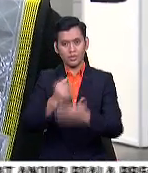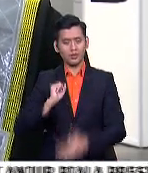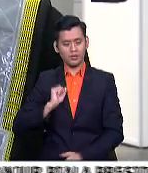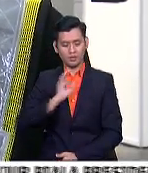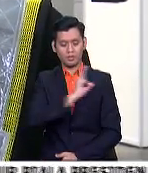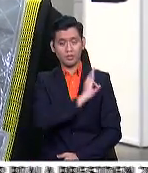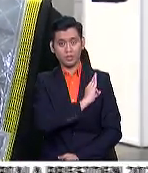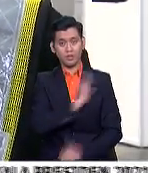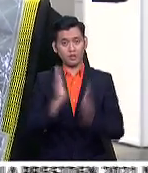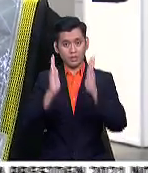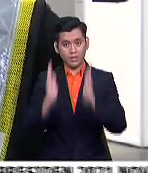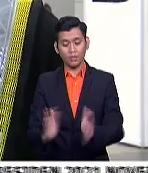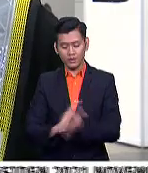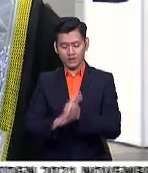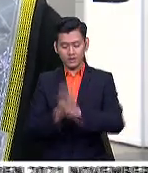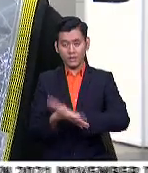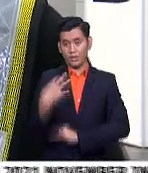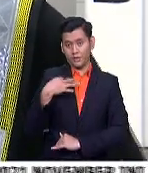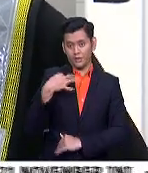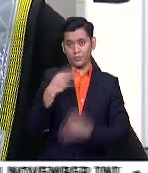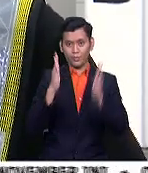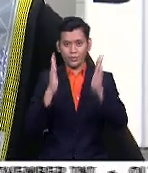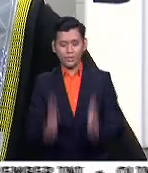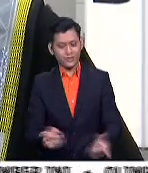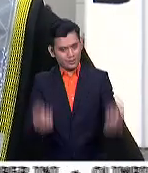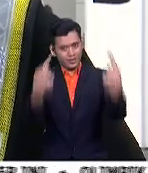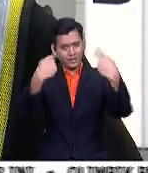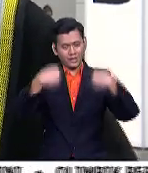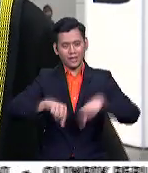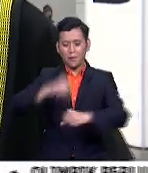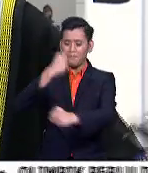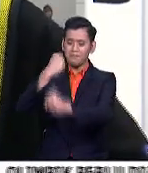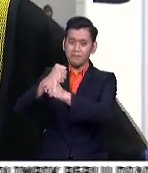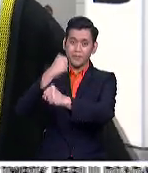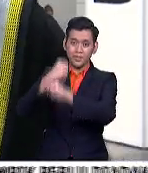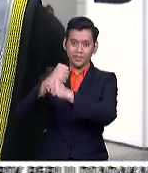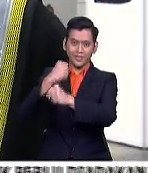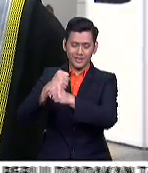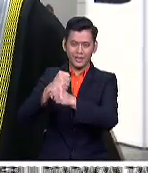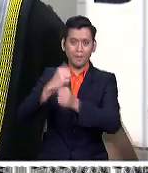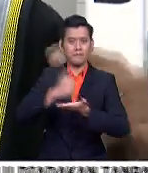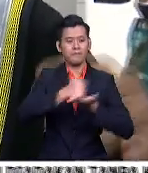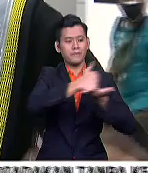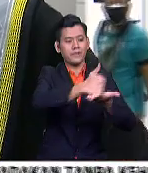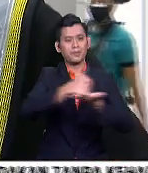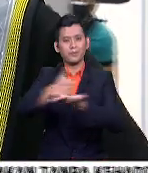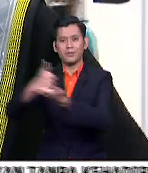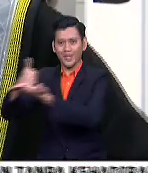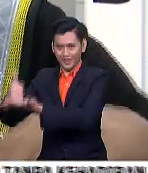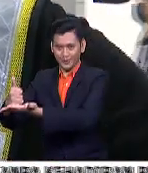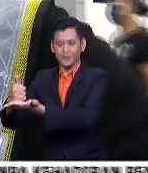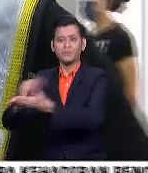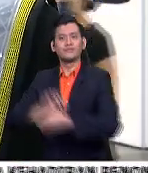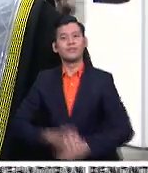Rangers untuk volunteer untuk datang bekerja sebagai tolong-tolong di sinilah, di